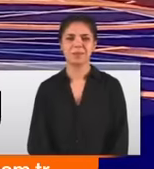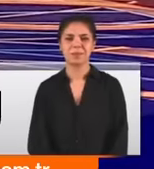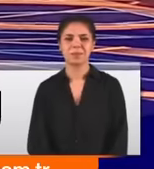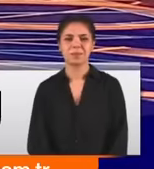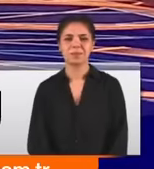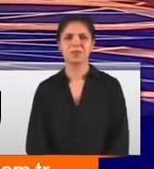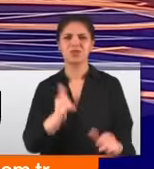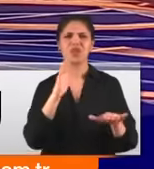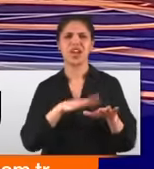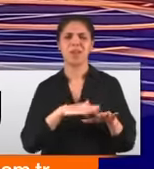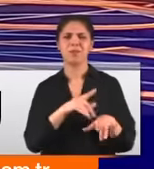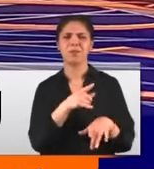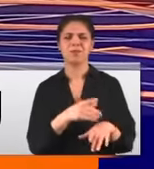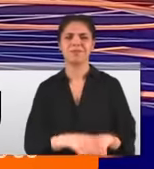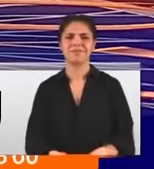Şaka yapıyor.